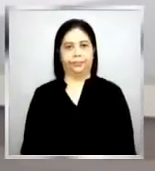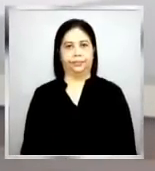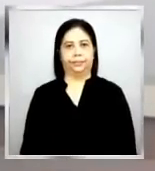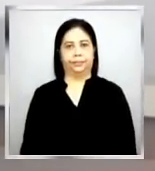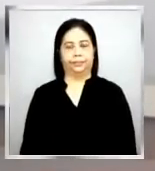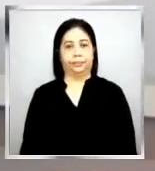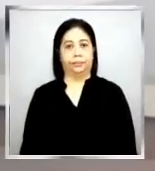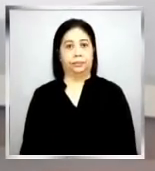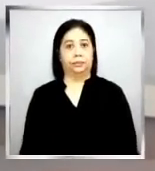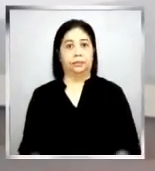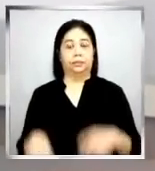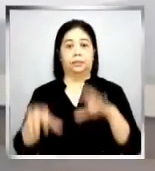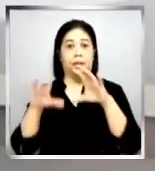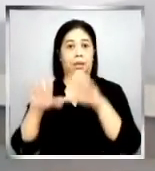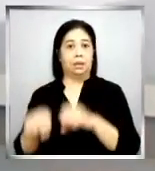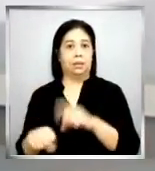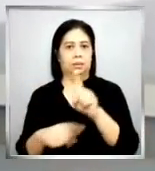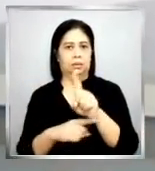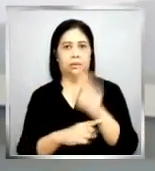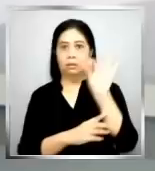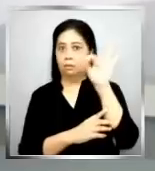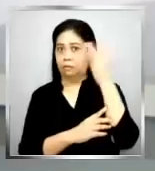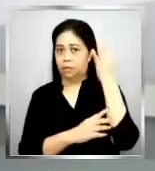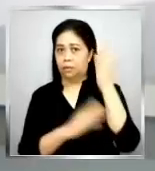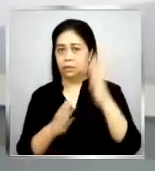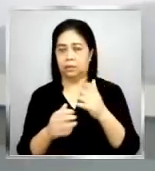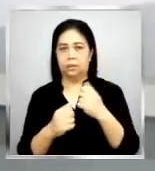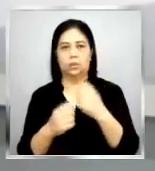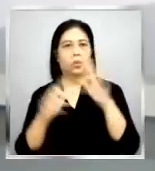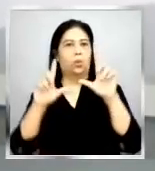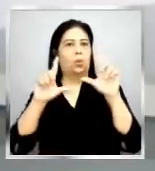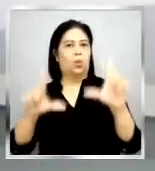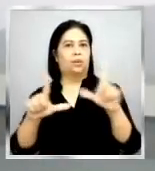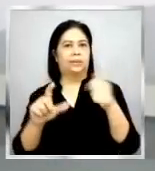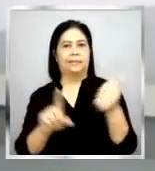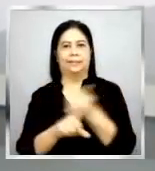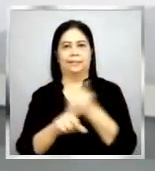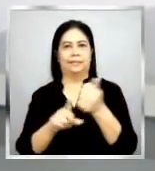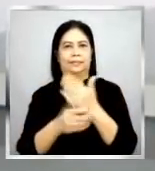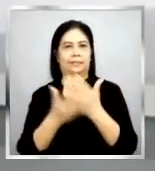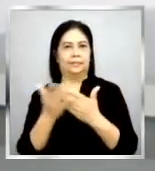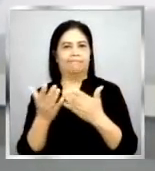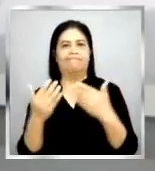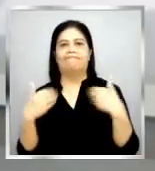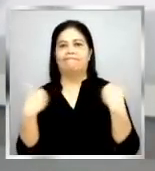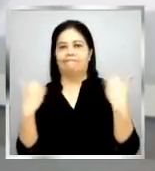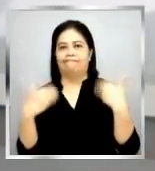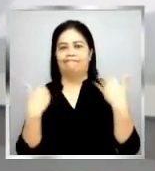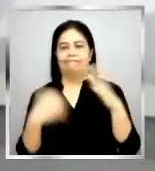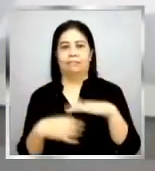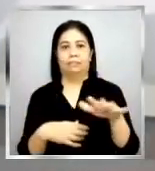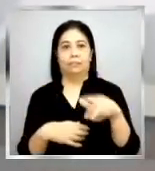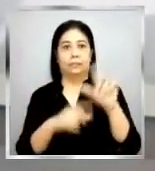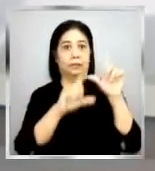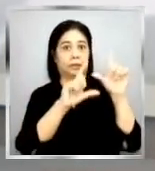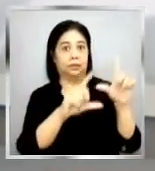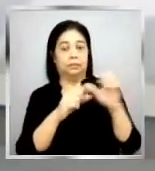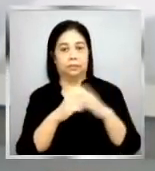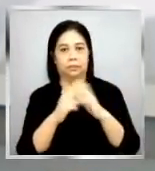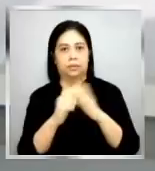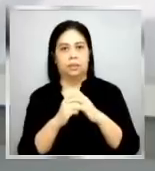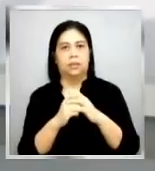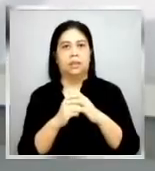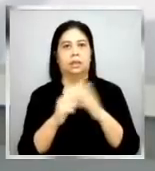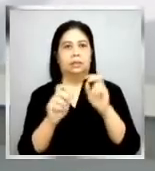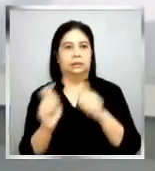arestado ang isang Pranses na wanted sa pang-aabuso umano sa ilang menor de edad. Ang suspect, nagpalipat-lipat na